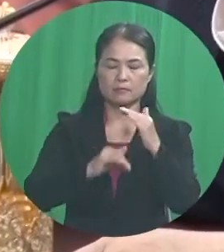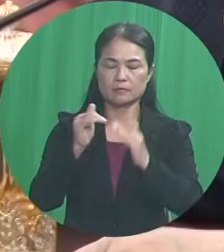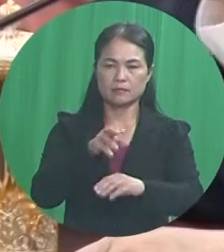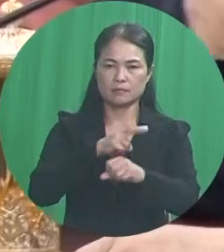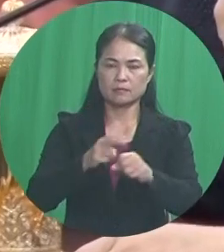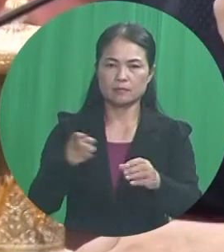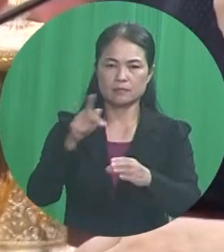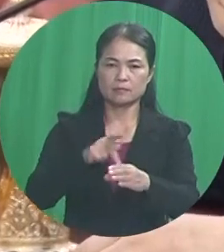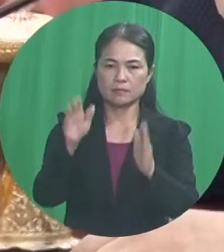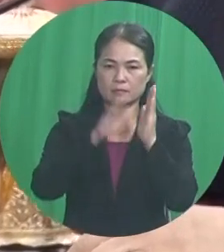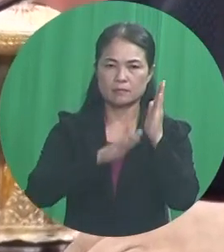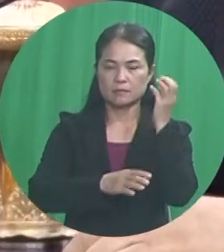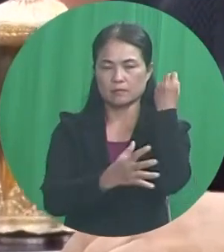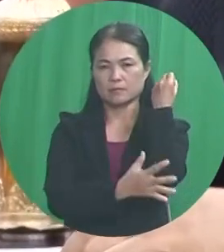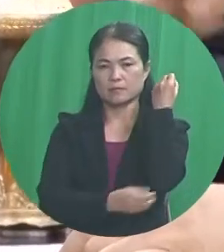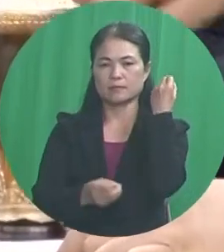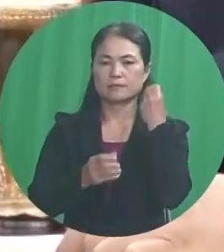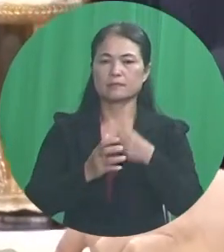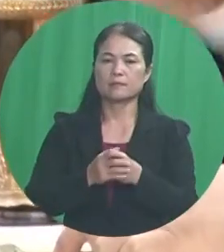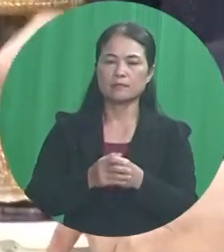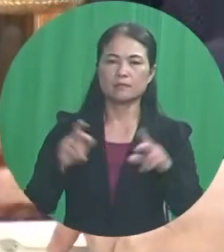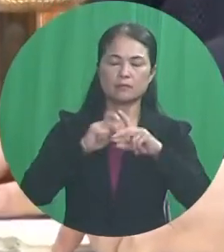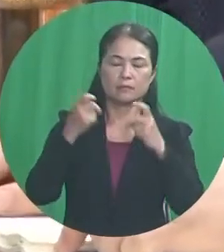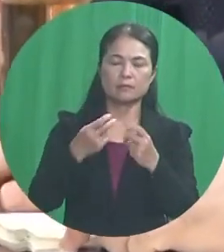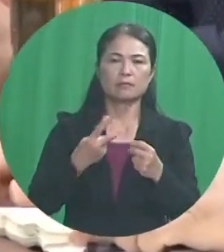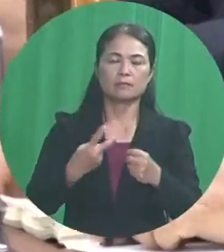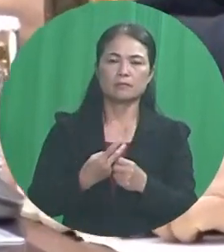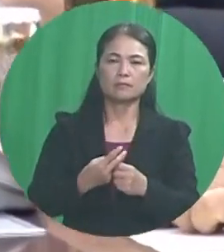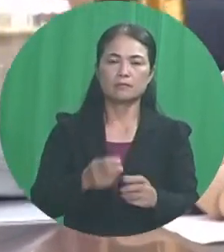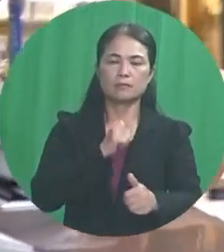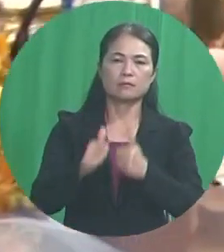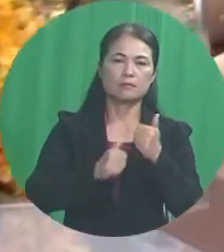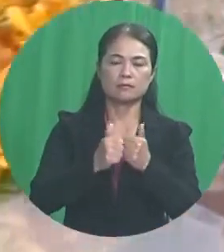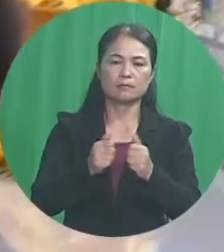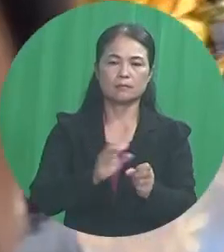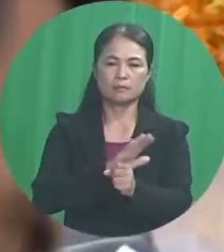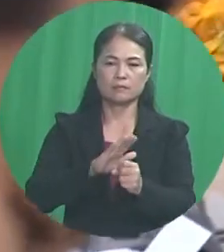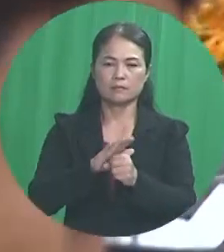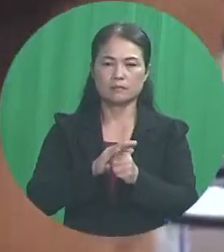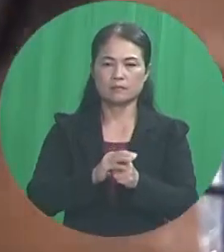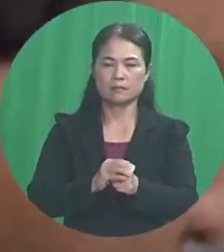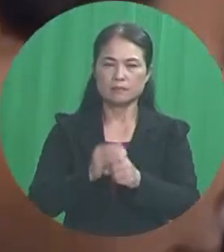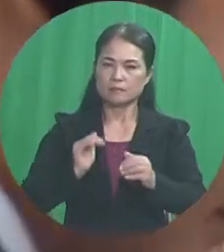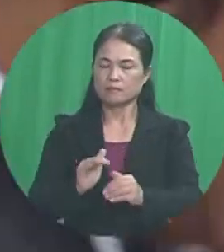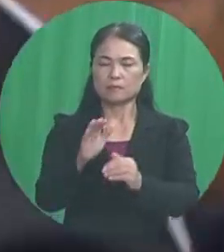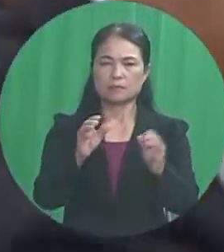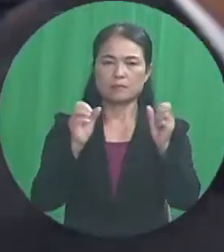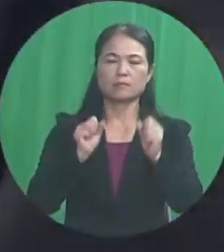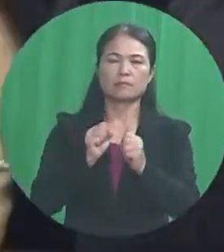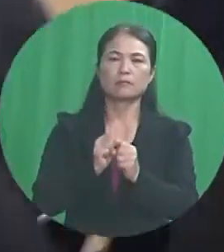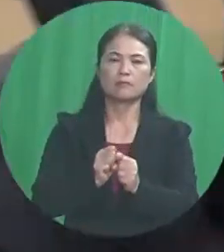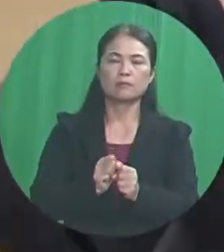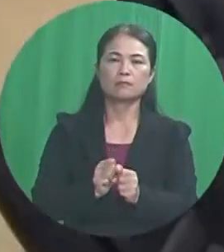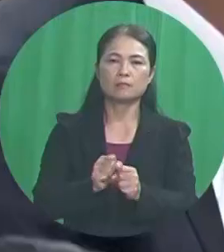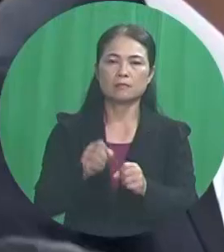ជាតិនិងចូលរួមកាត់បន្ថយភាពក្រីក្រគណៈបកទាំងពីរបានសម្ដែងនូវការពេញចិត្តចំពោះសន្ទុះដ៏រឹងមាំនិងប្រក